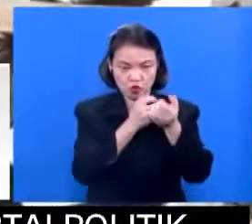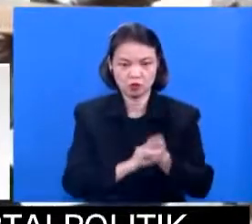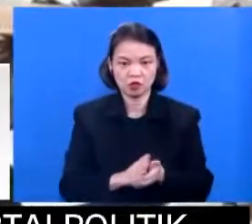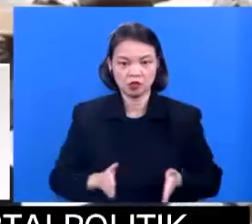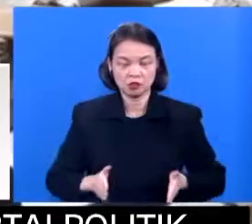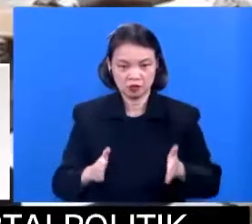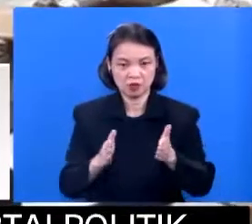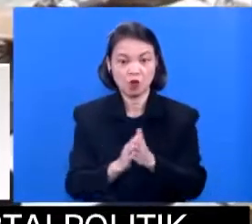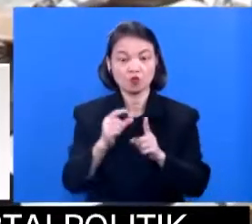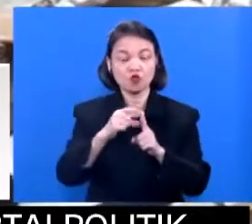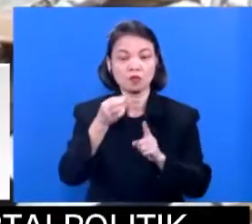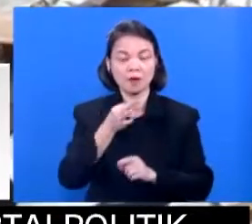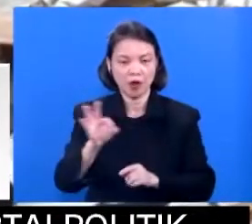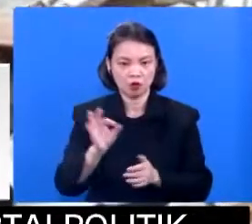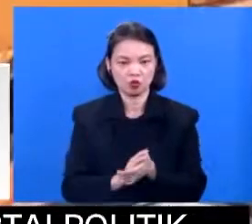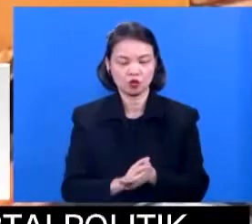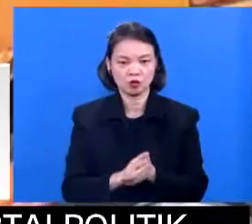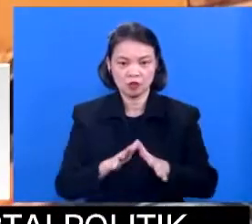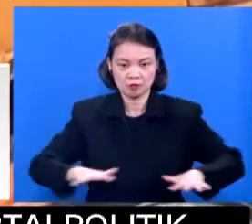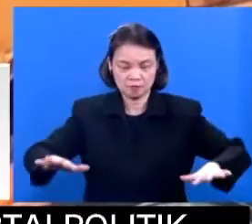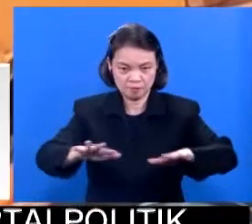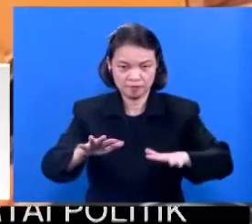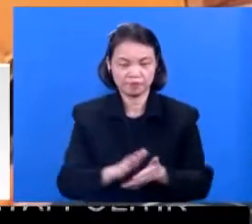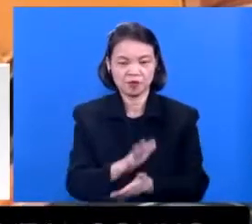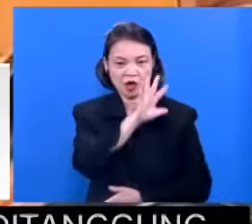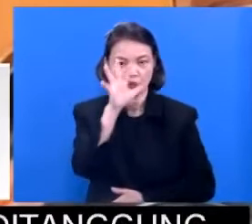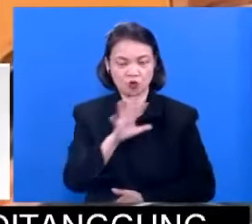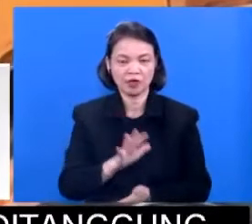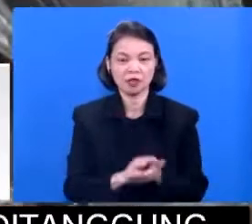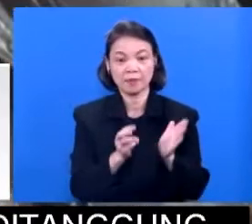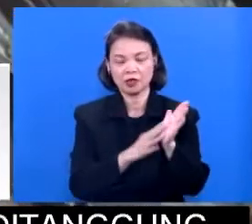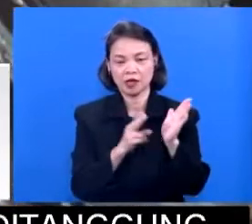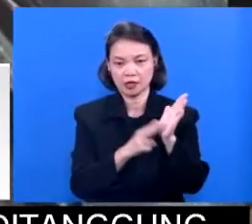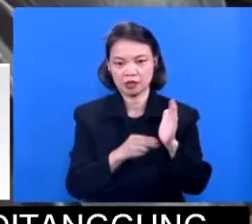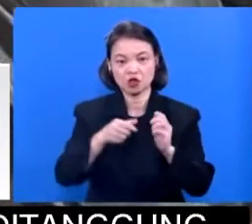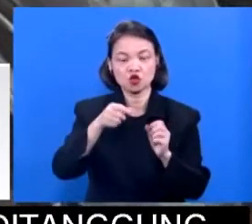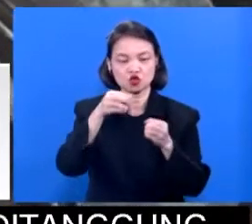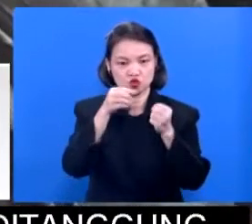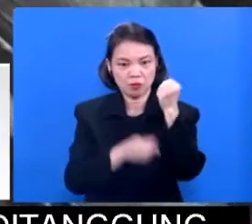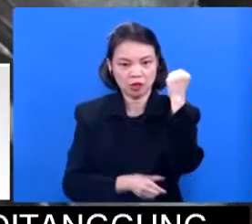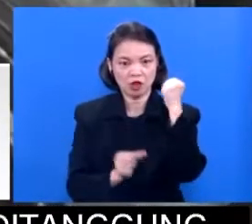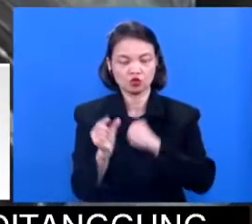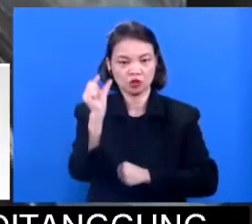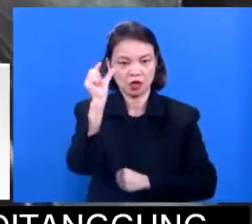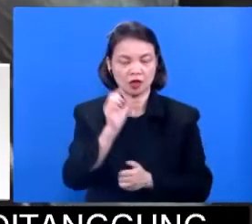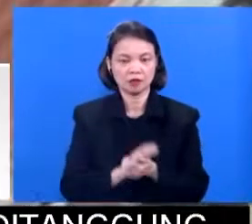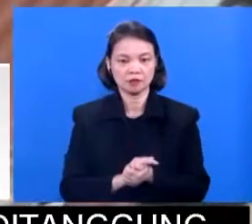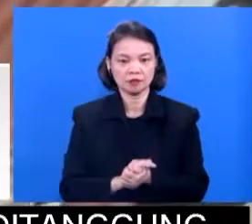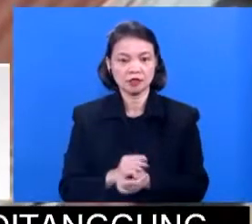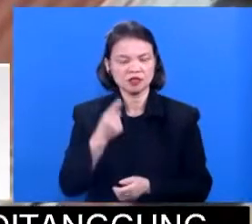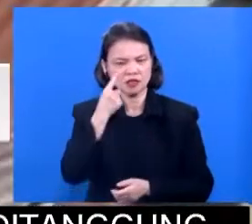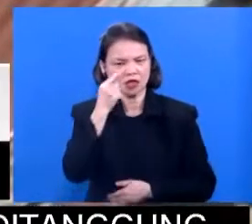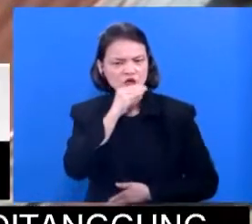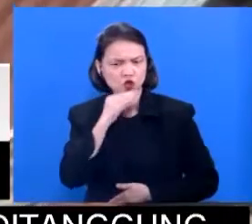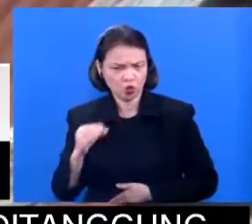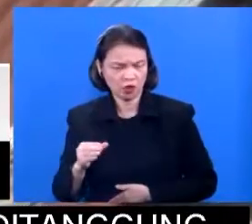Desa Purba Baru, Kecamatan Lembah Sorik Marapi, Kabupaten Mandailing Natal, Sumatera Utara, pada Selasa sore. Kecelakaan